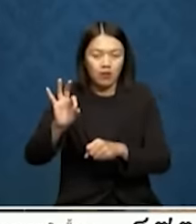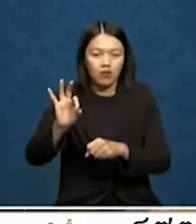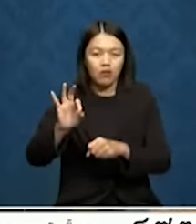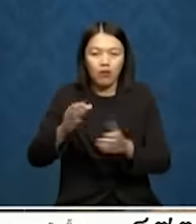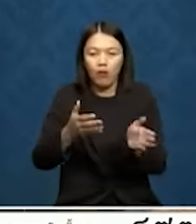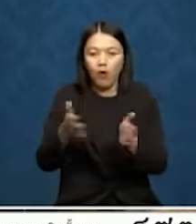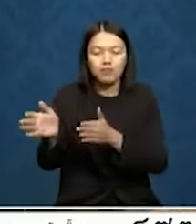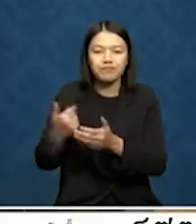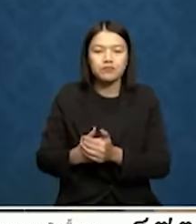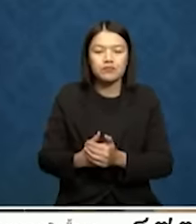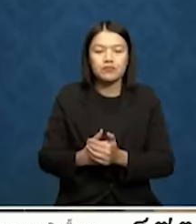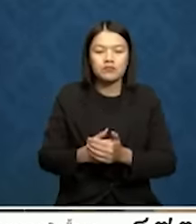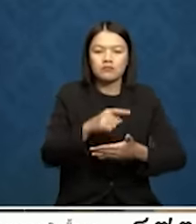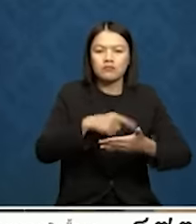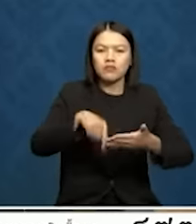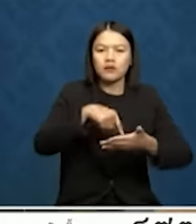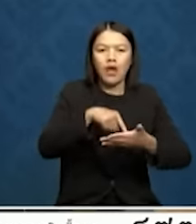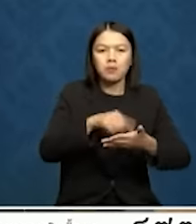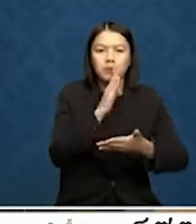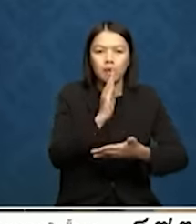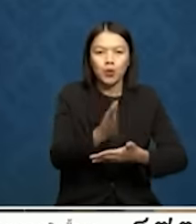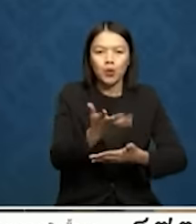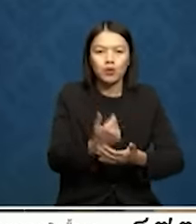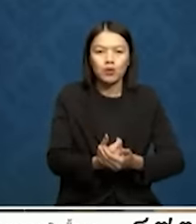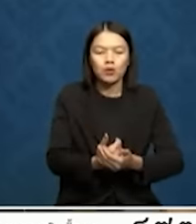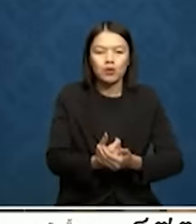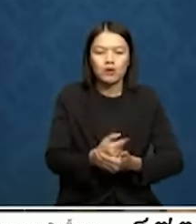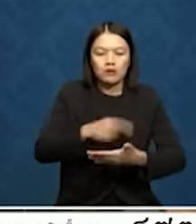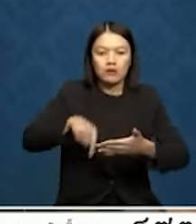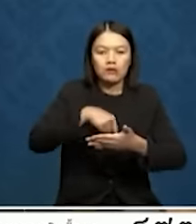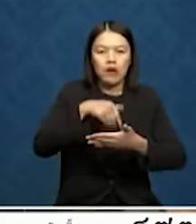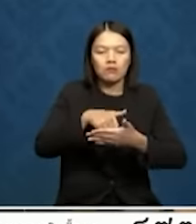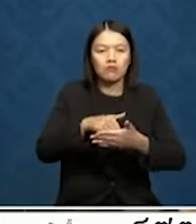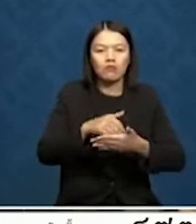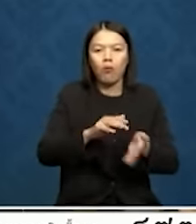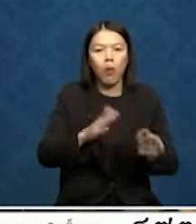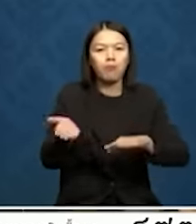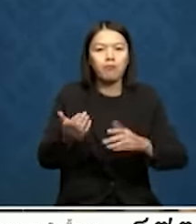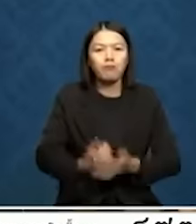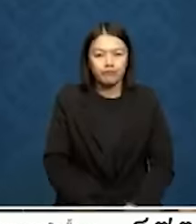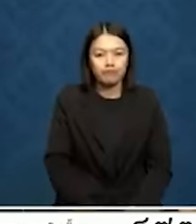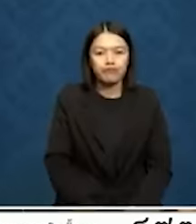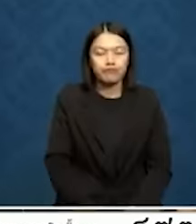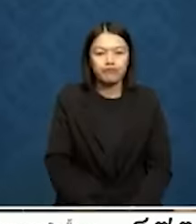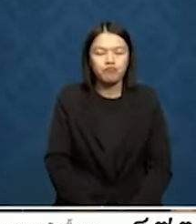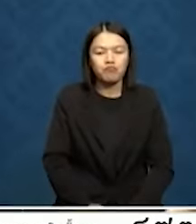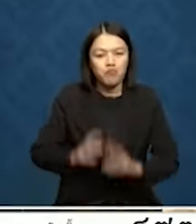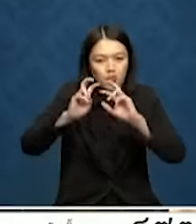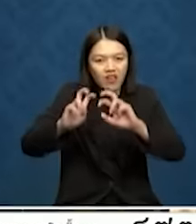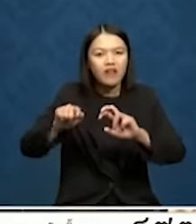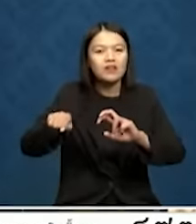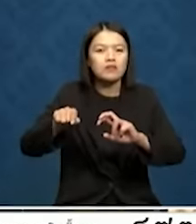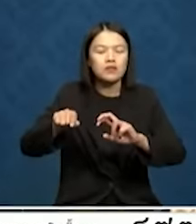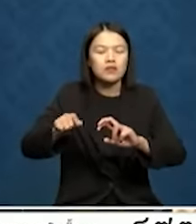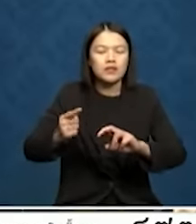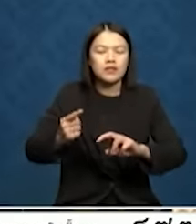วยทำให้การเลือกตั้งไม่เป็นไปโดยตรงและลับทำให้การเลือกตั้งโมฆะคำวินิจฉัยแบบนี้แหละครับที่ทำร้